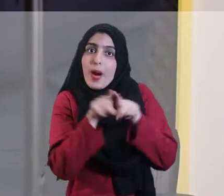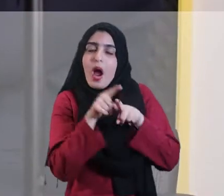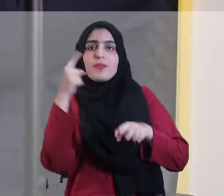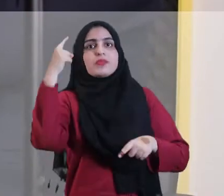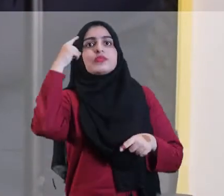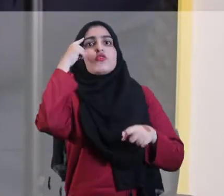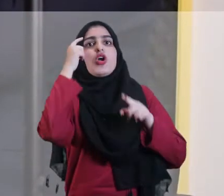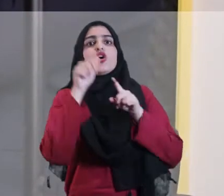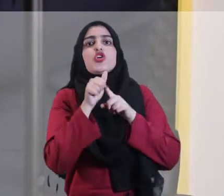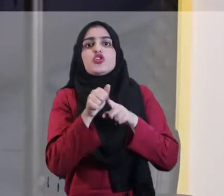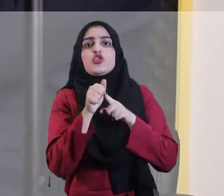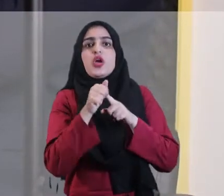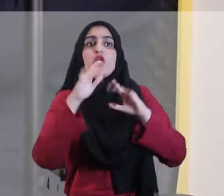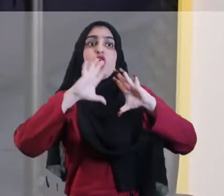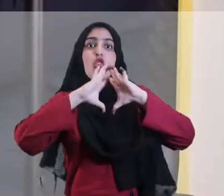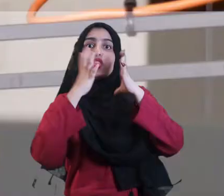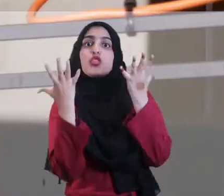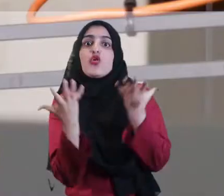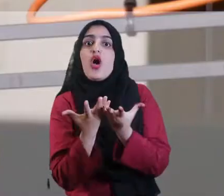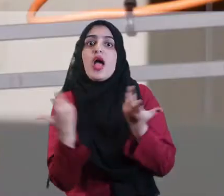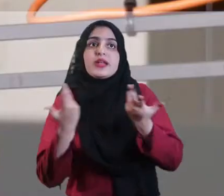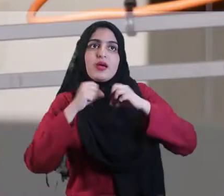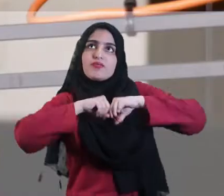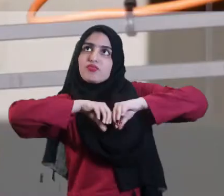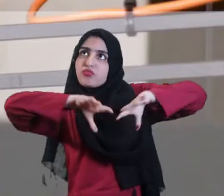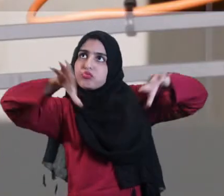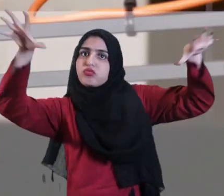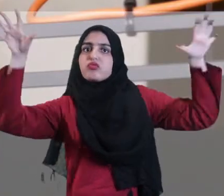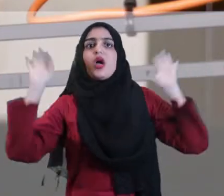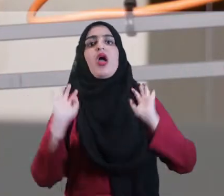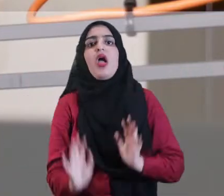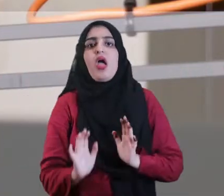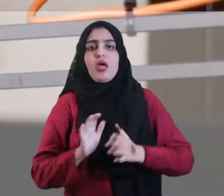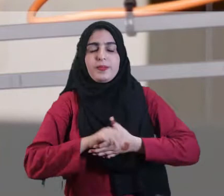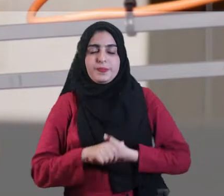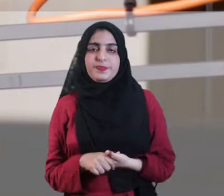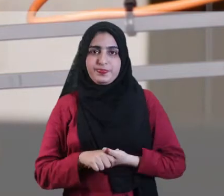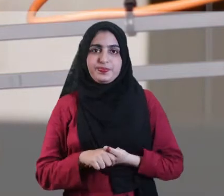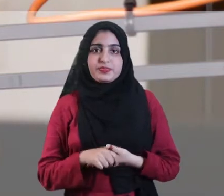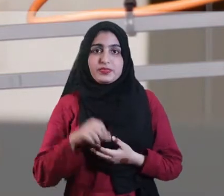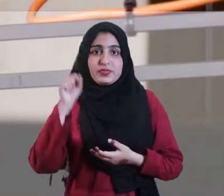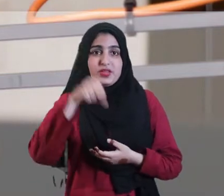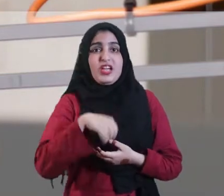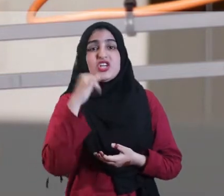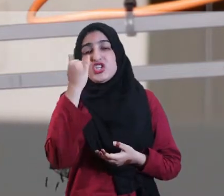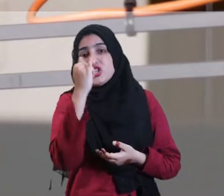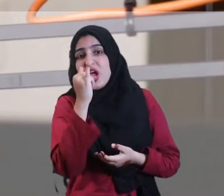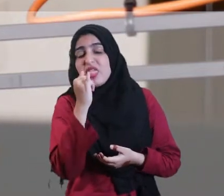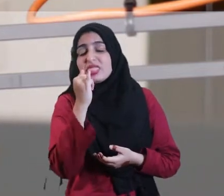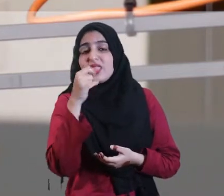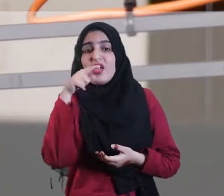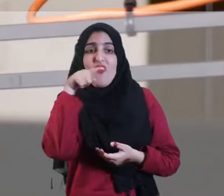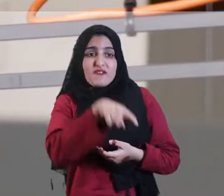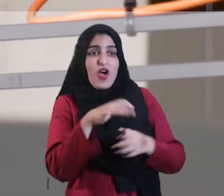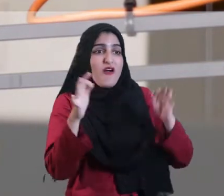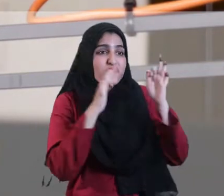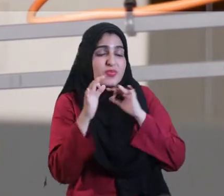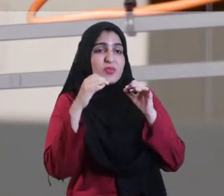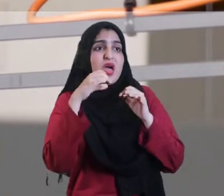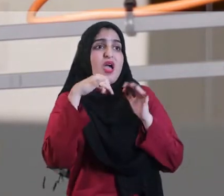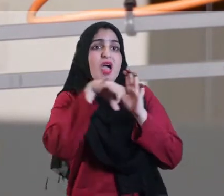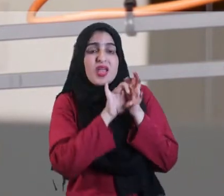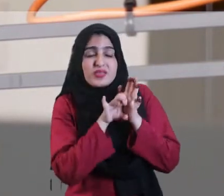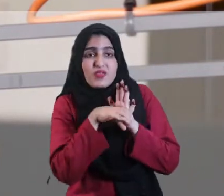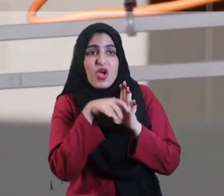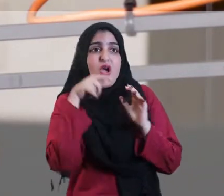टो कीप इन माइंड तत्व विटामिन ओपन स्पेस एंड वे दो नॉट वांट टो अलसो नॉट गुड मॉर्निंग्स एंड